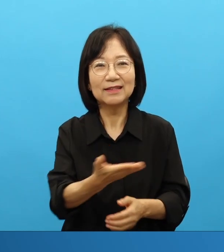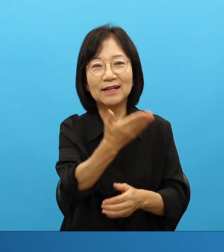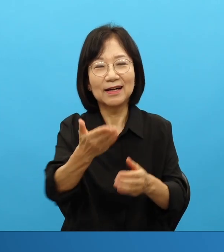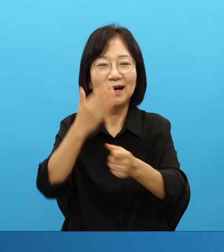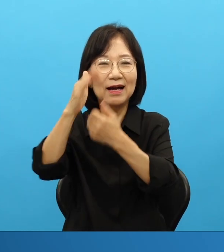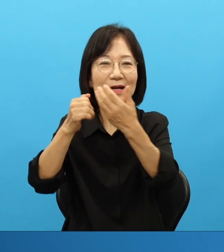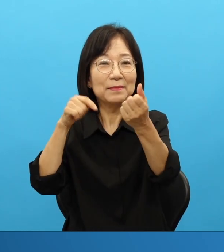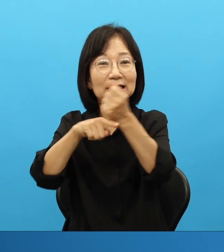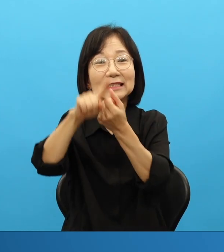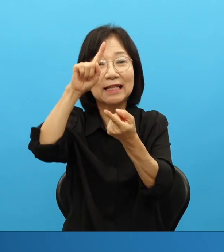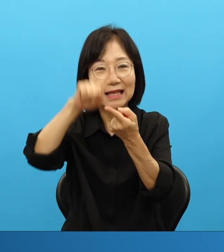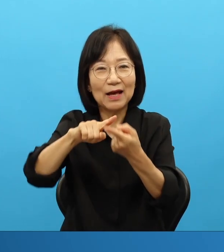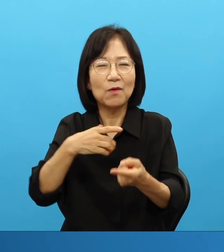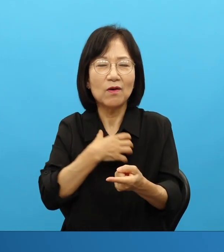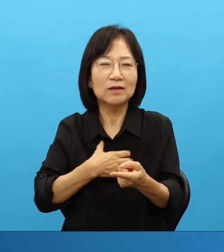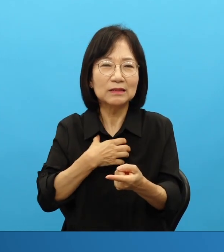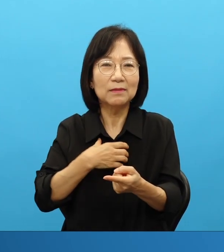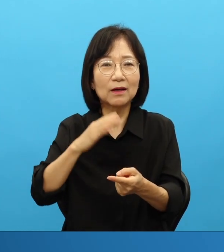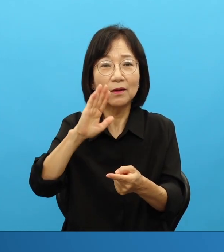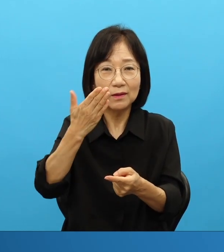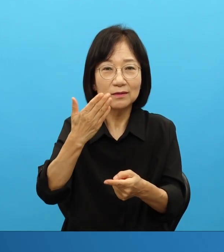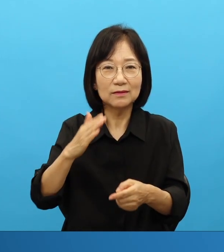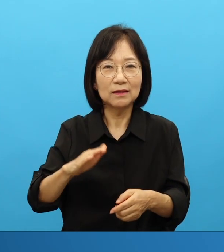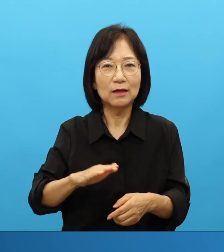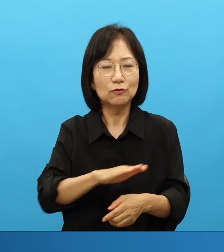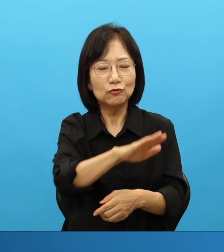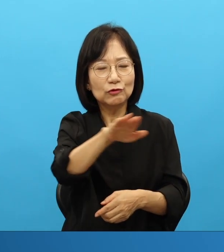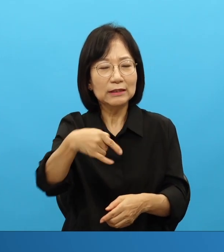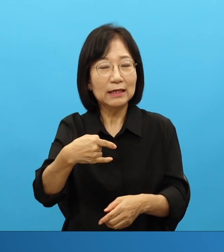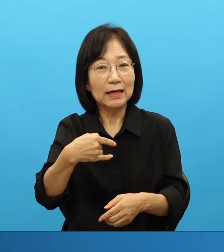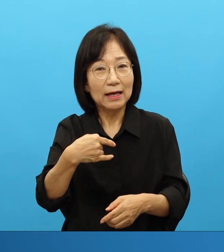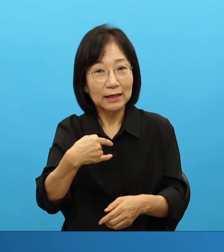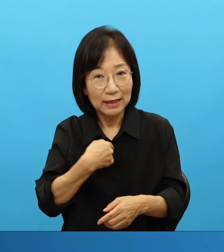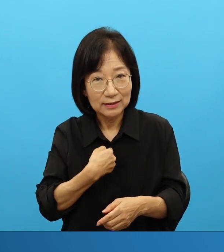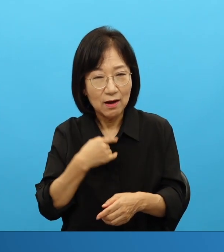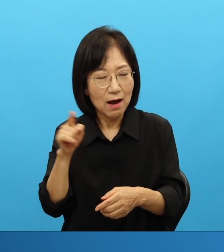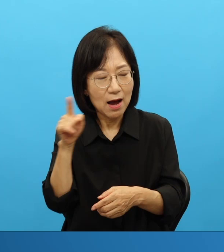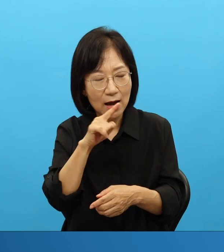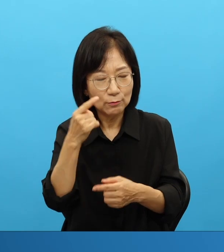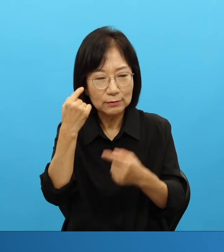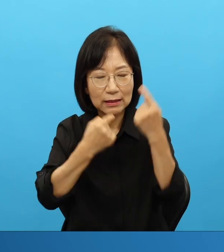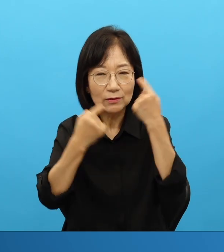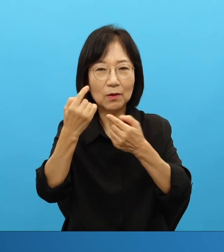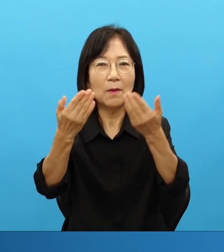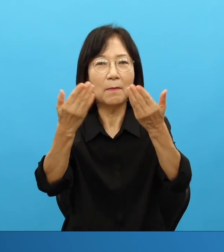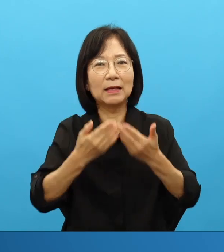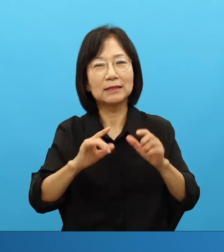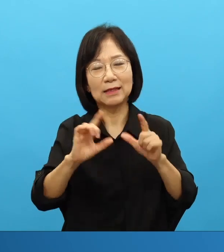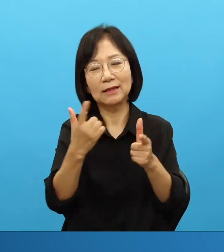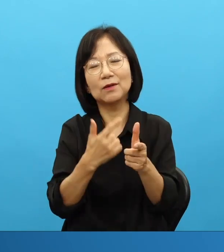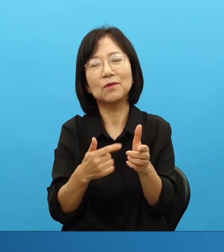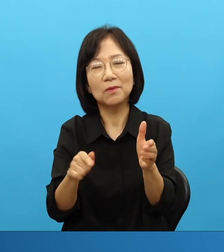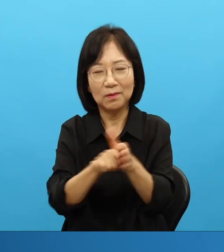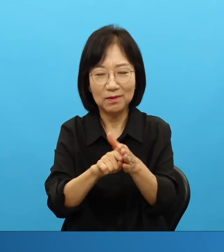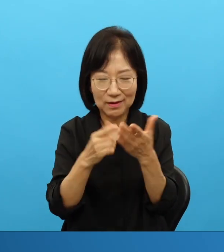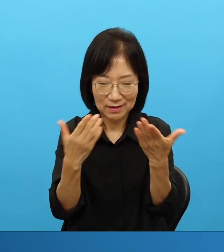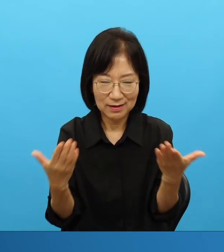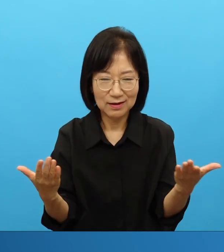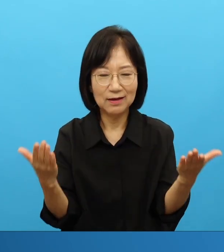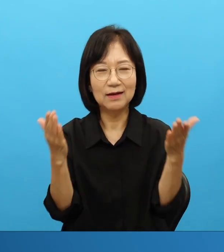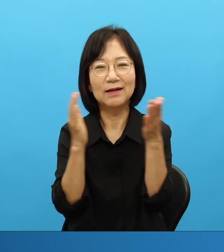하나님의 뜻대로 근심하게 된 것은 우리에게서 아무 해도 받지 않게 하려 함이라.